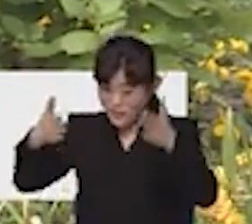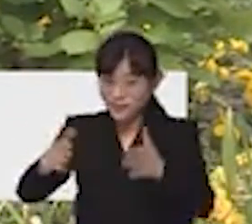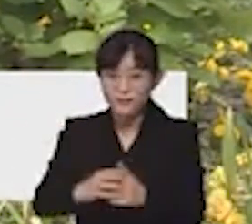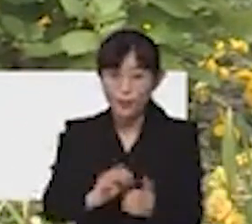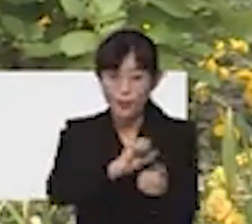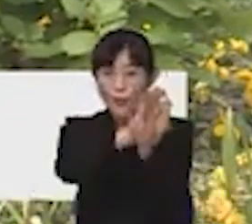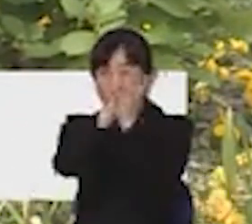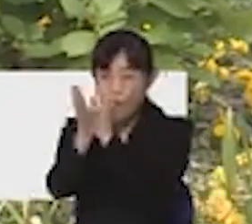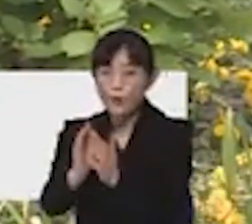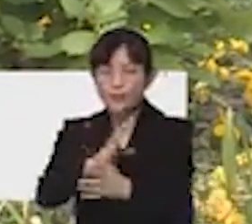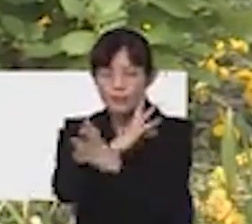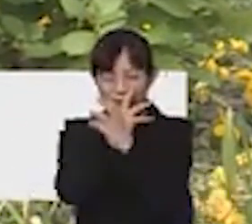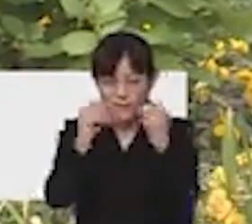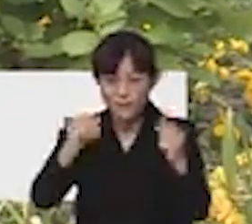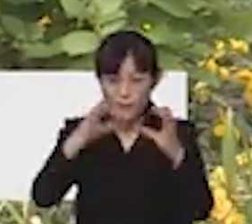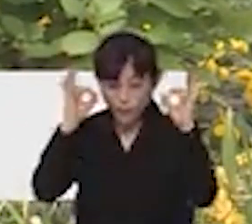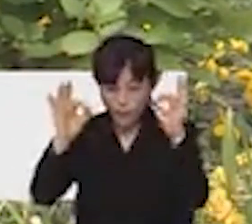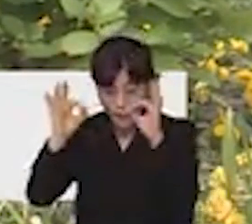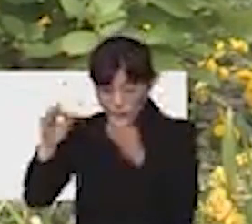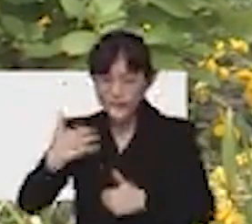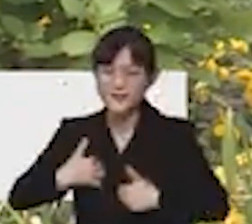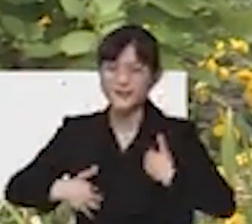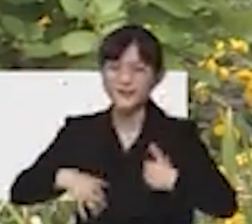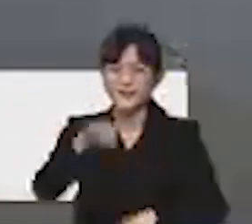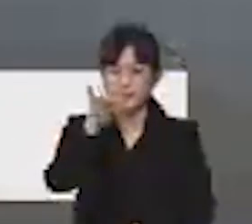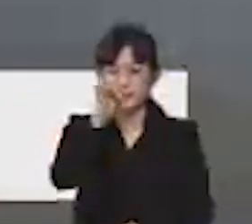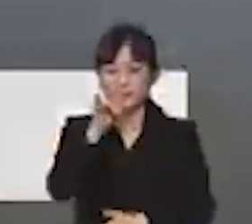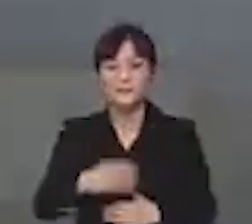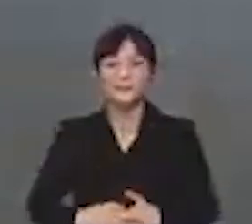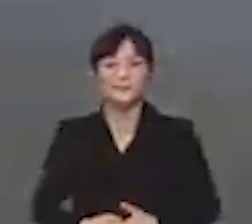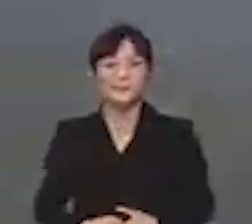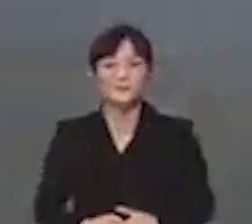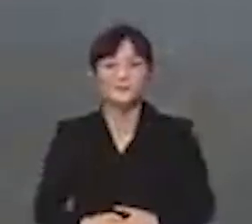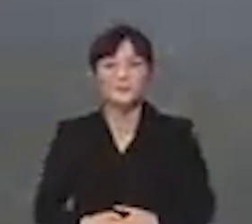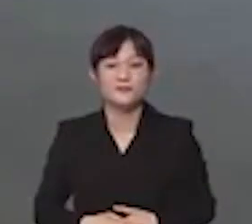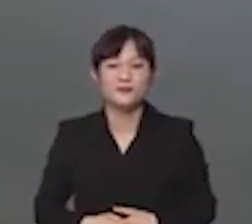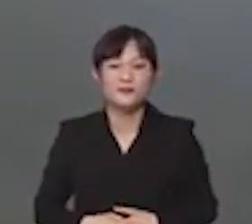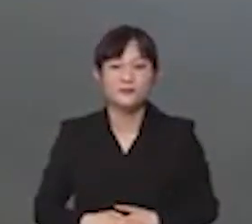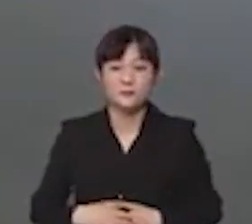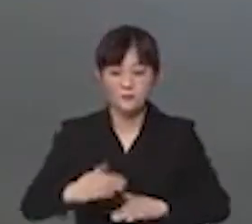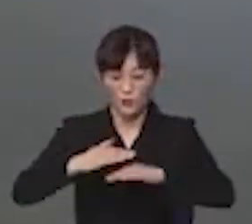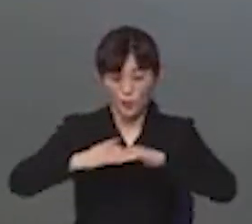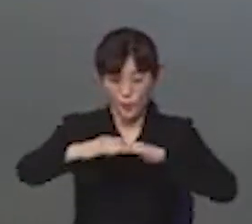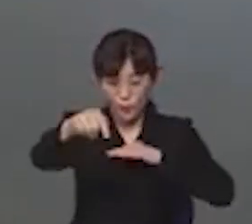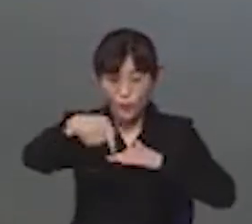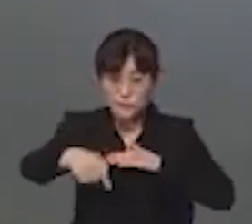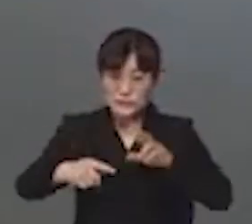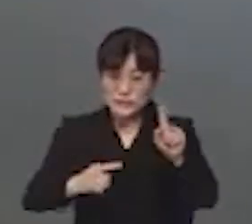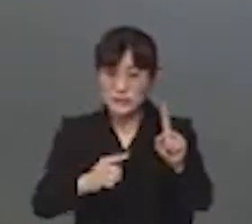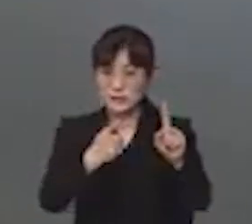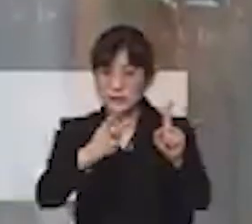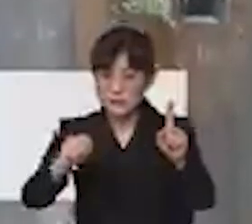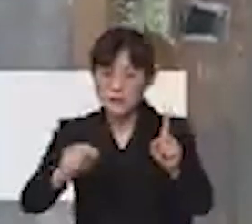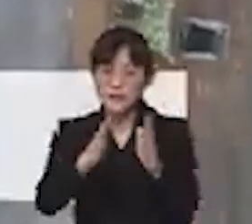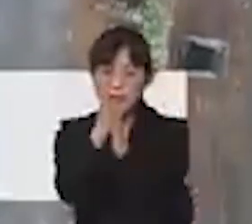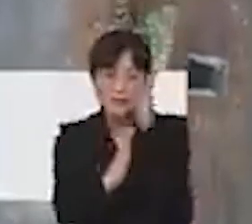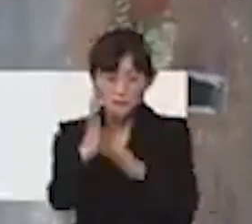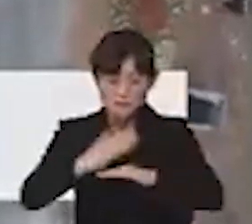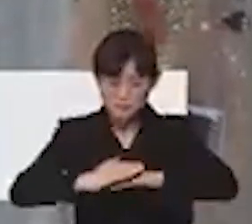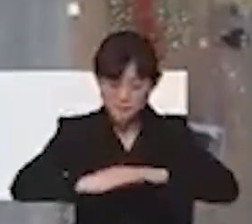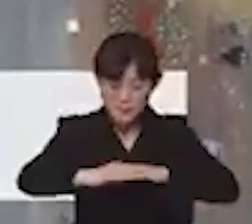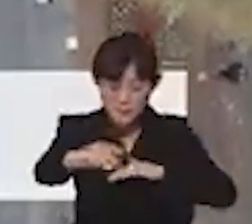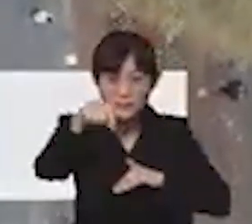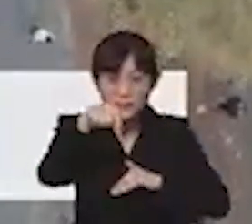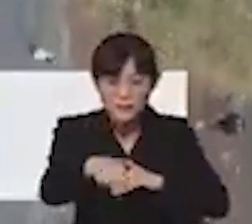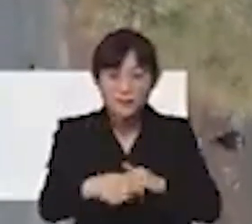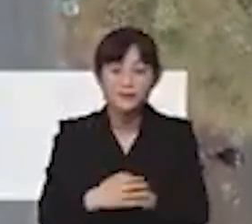많아지고요. 훨씬 더 볼거리가 많아서 훨씬 더 좋은 것 같아요. 아스팔트 도로 1km 구간에 잔디길을 조성한 그린